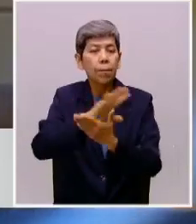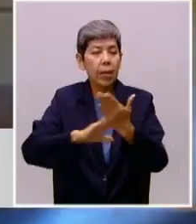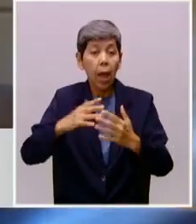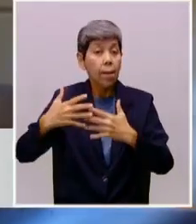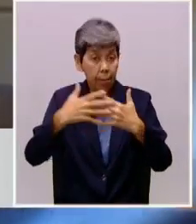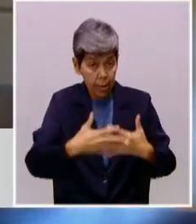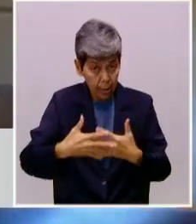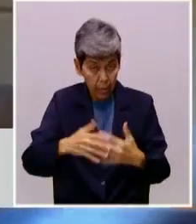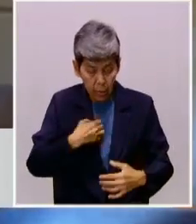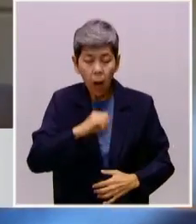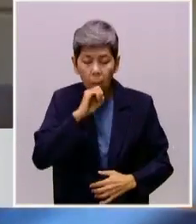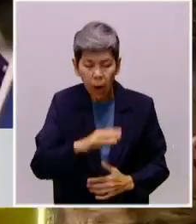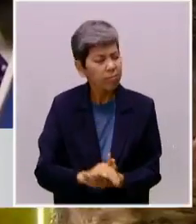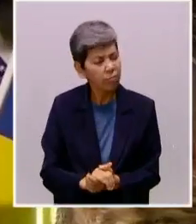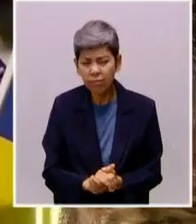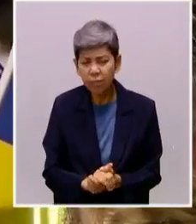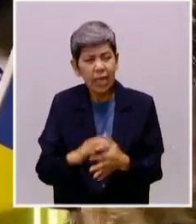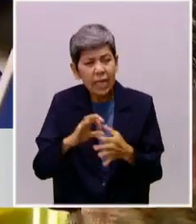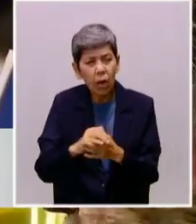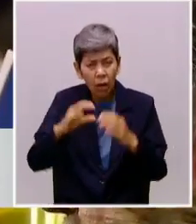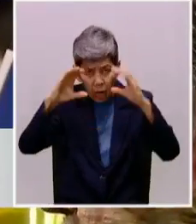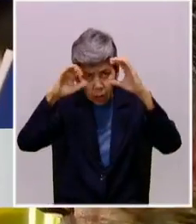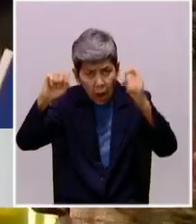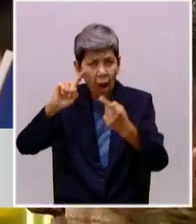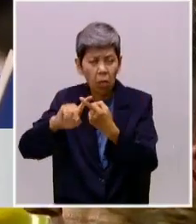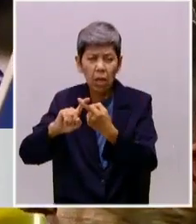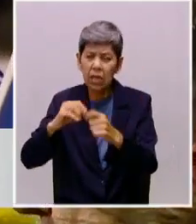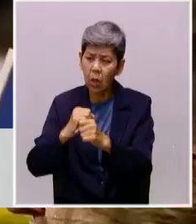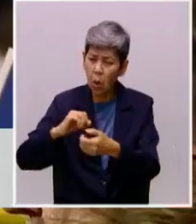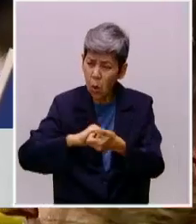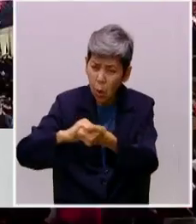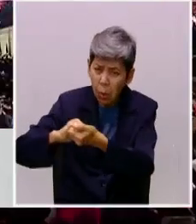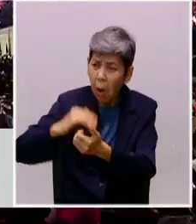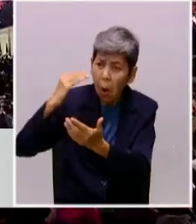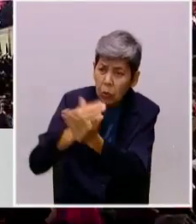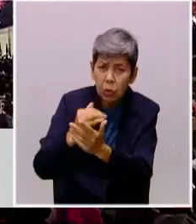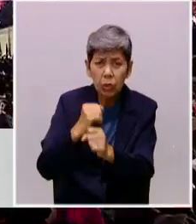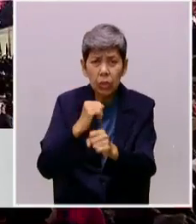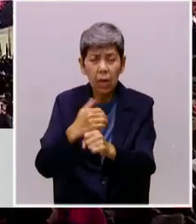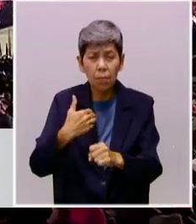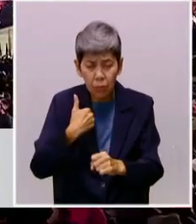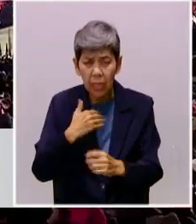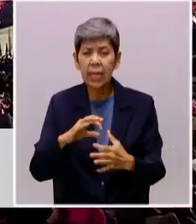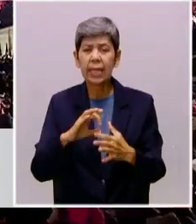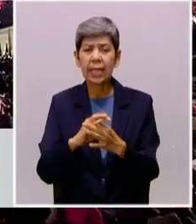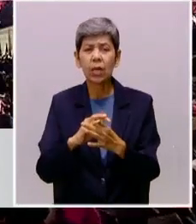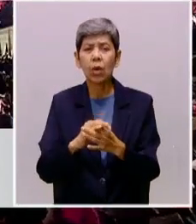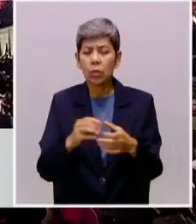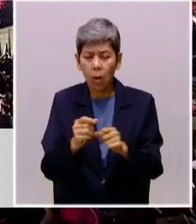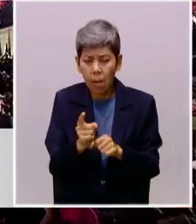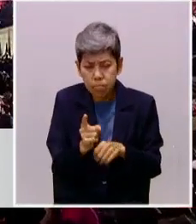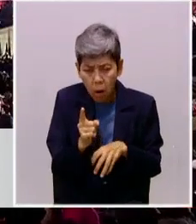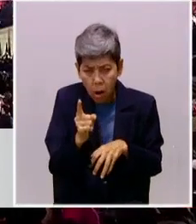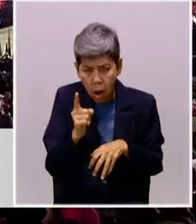สหรัฐแสดงความผิดหวังหวังต่อเรื่องที่ปูตินได้ประกาศระงับความร่วมมือของรัสเซียในสนธิสัญญาควบคุมอาวุธนิวเคลียร์